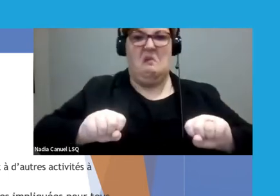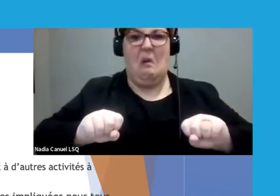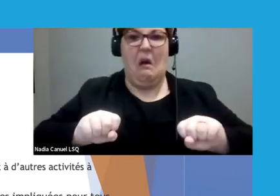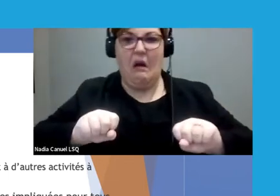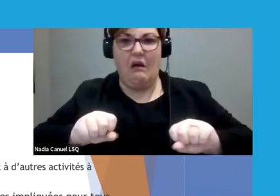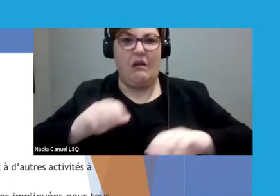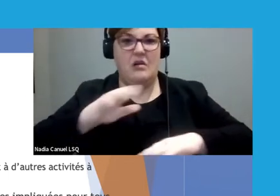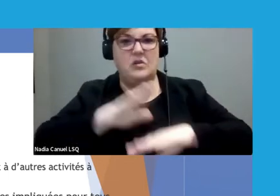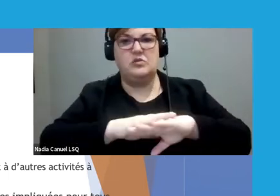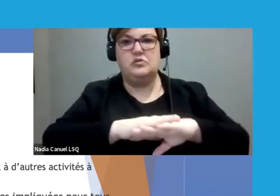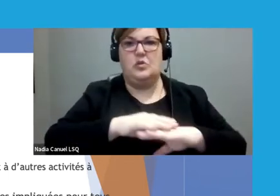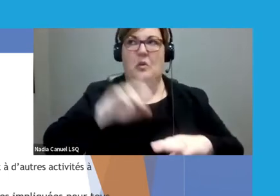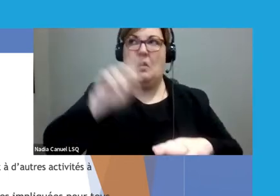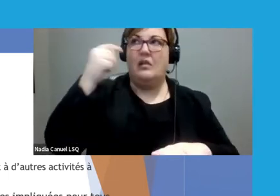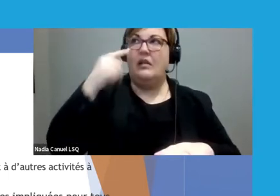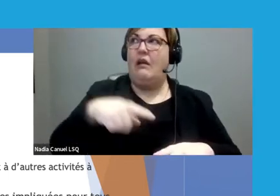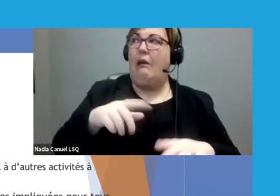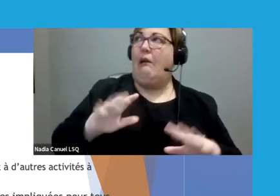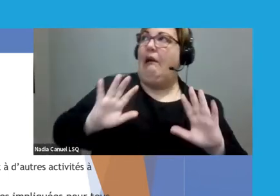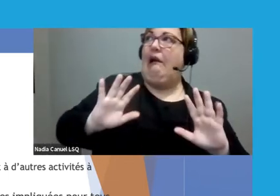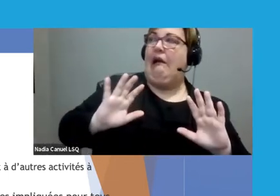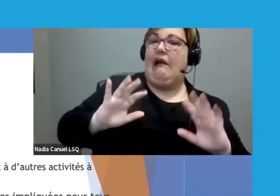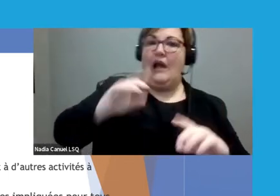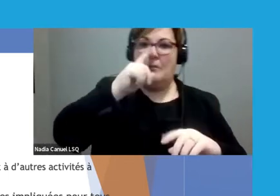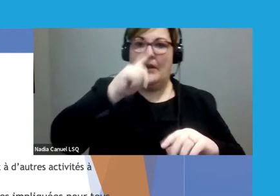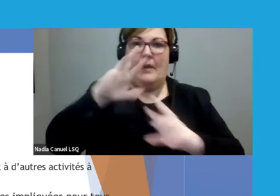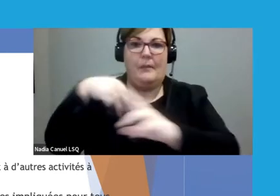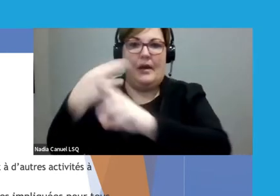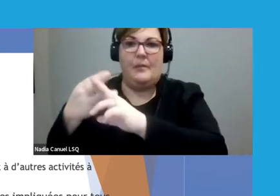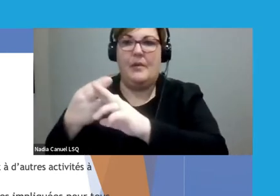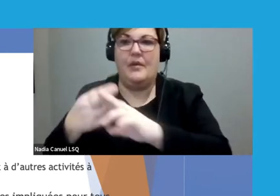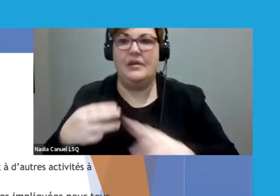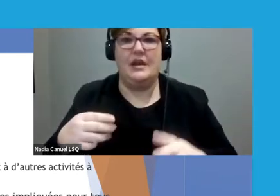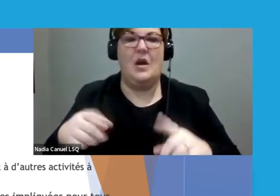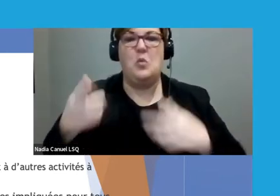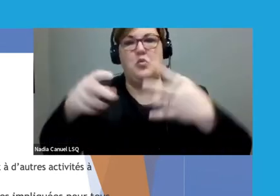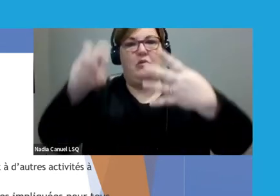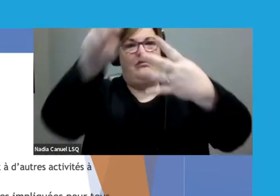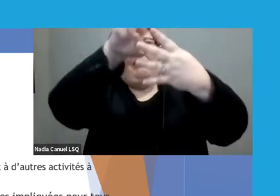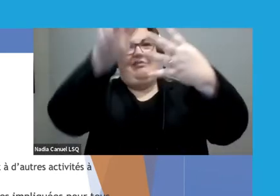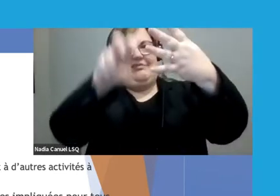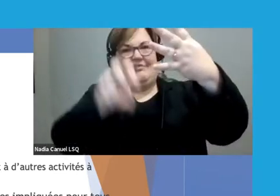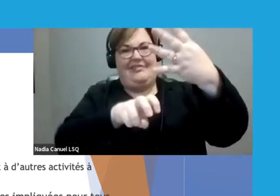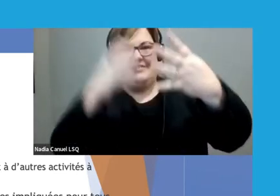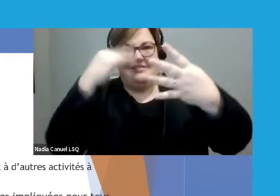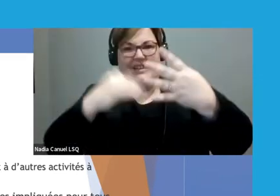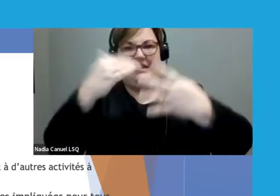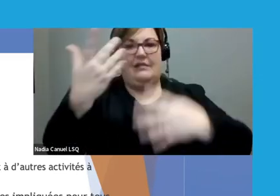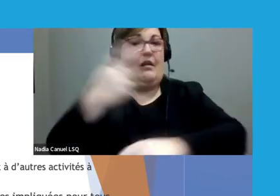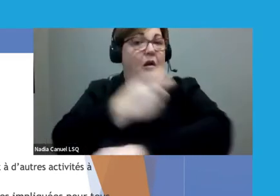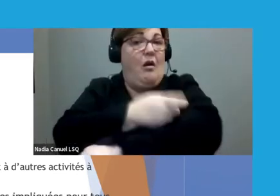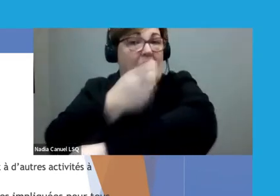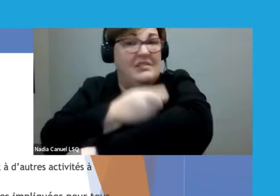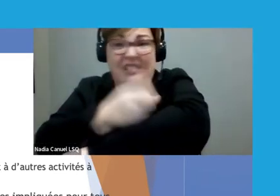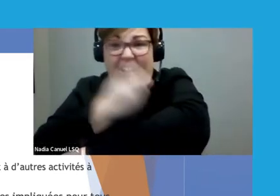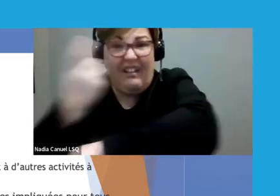à quelqu'un en autorité, comme un supérieur hiérarchique, un médecin, ce